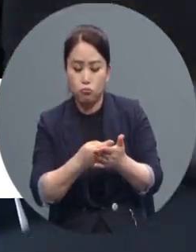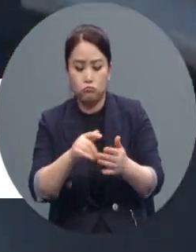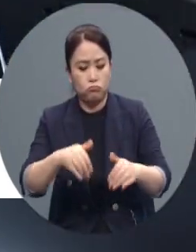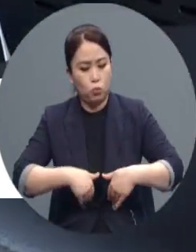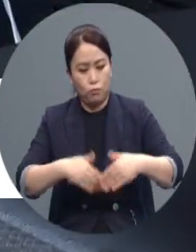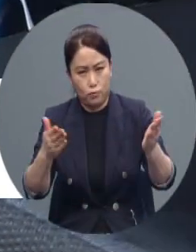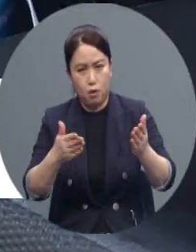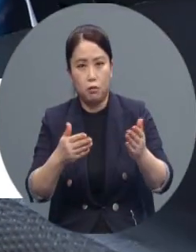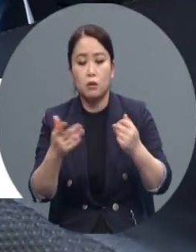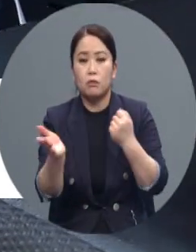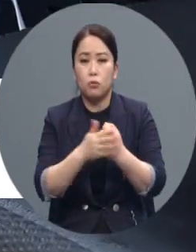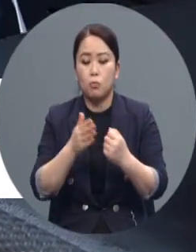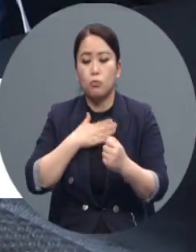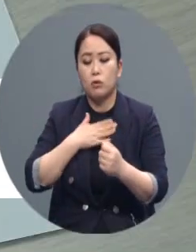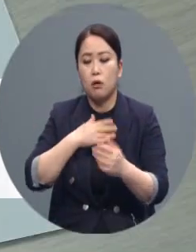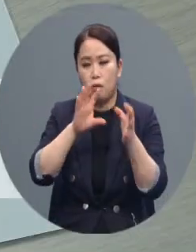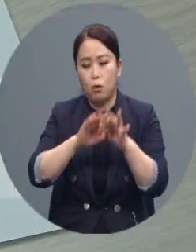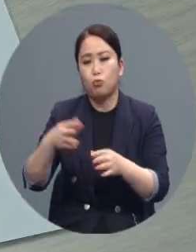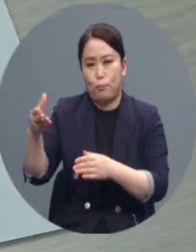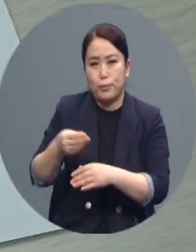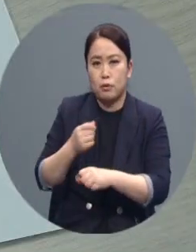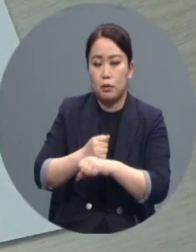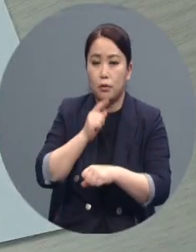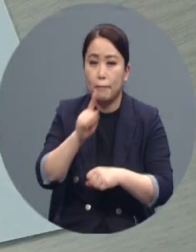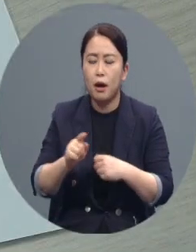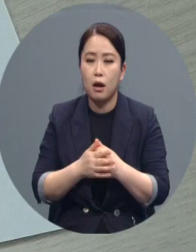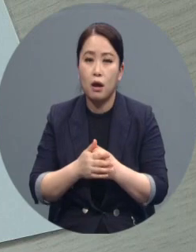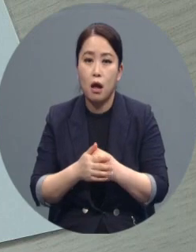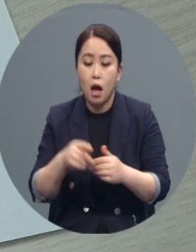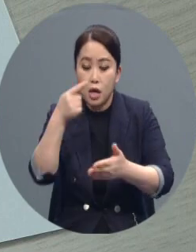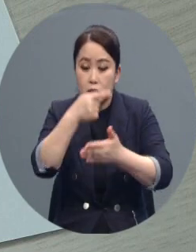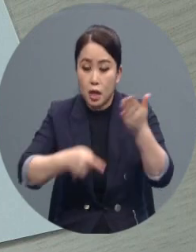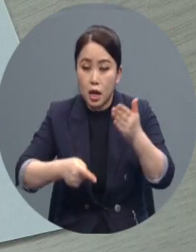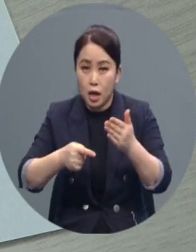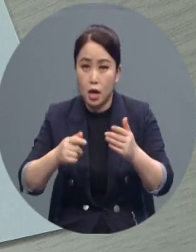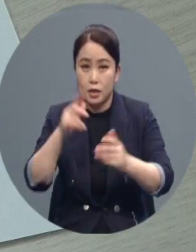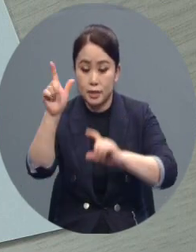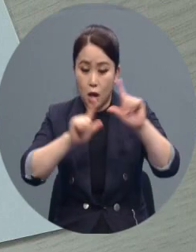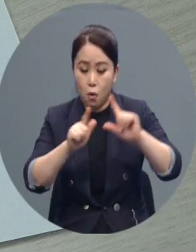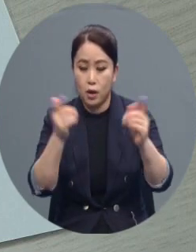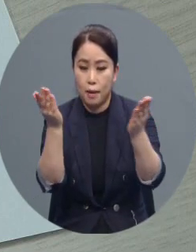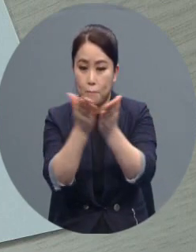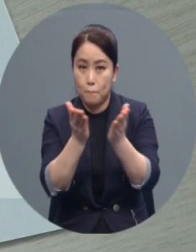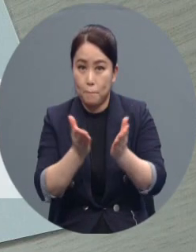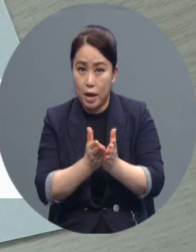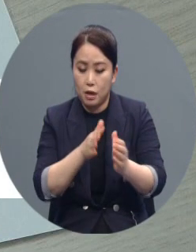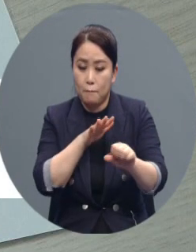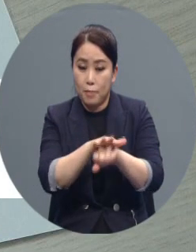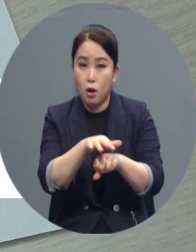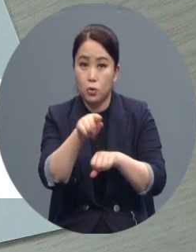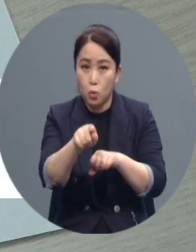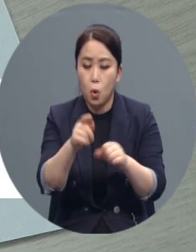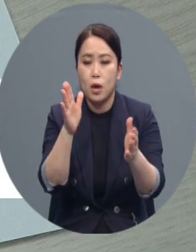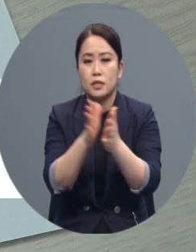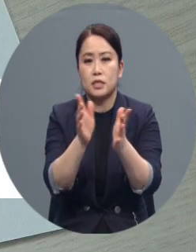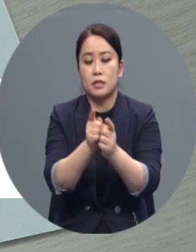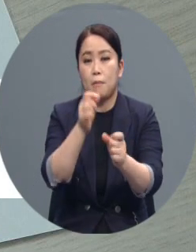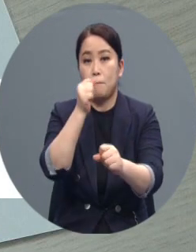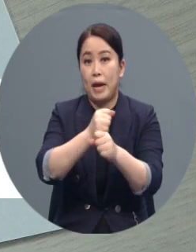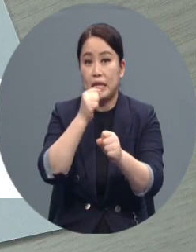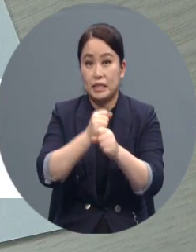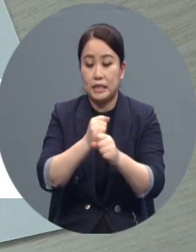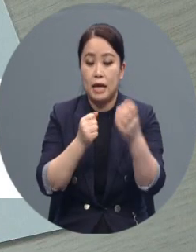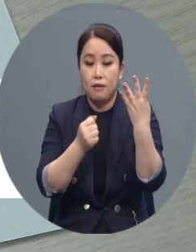오래 계속 노력해서 재해 재난 상황에 맞게 현장 맞춤형 으로 직접 제작하기로 한